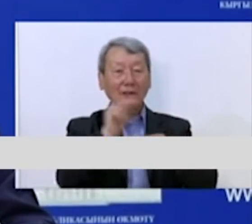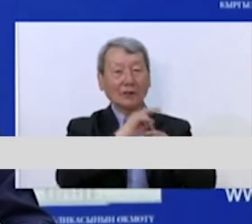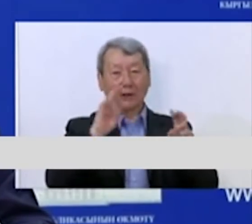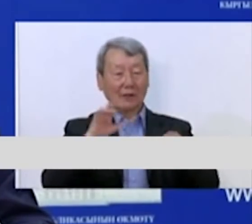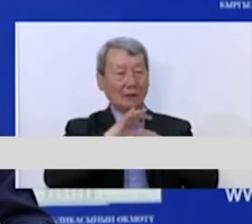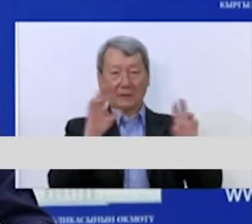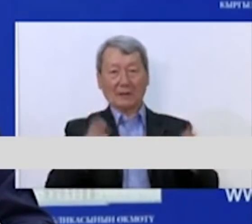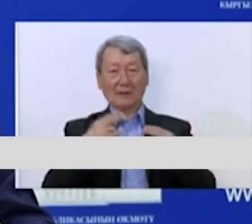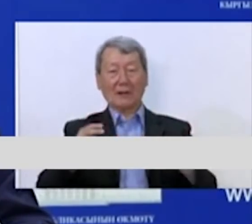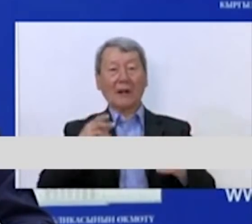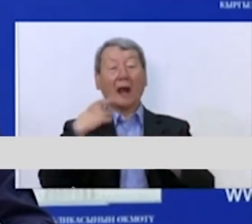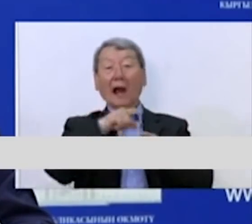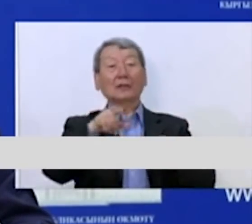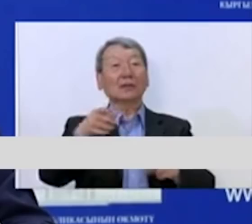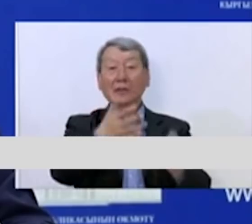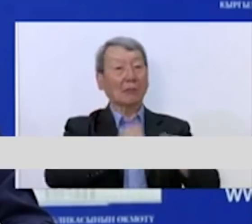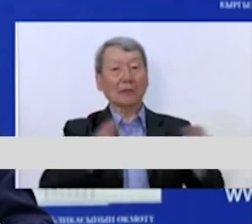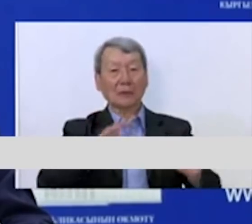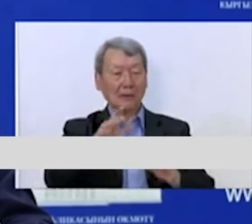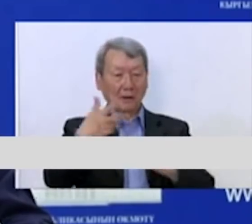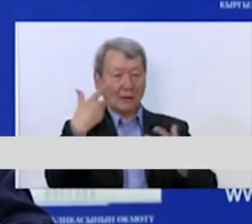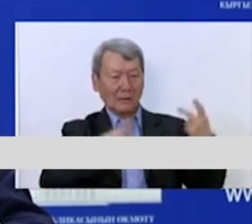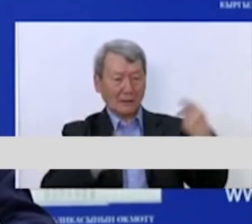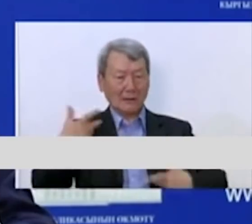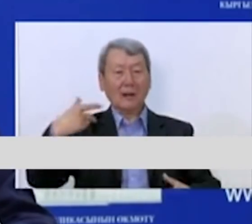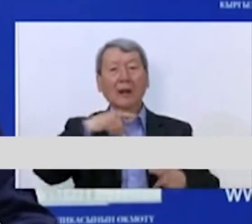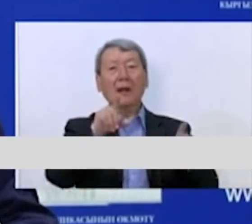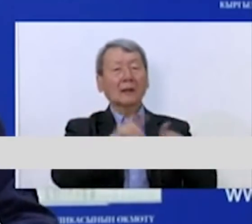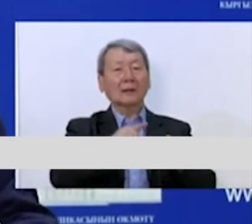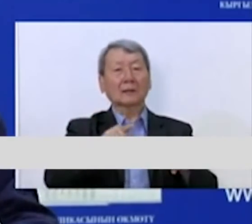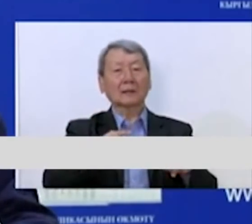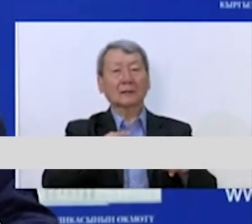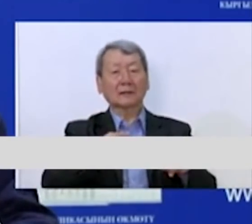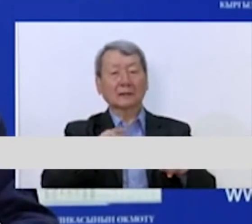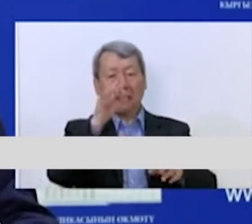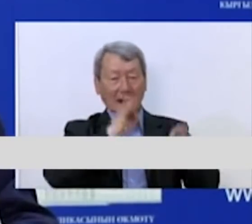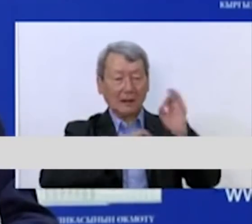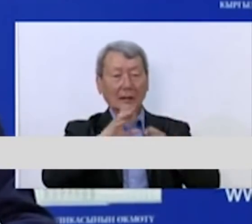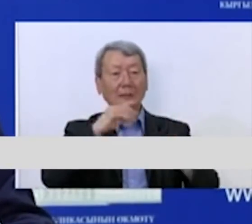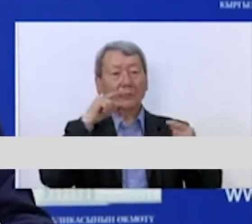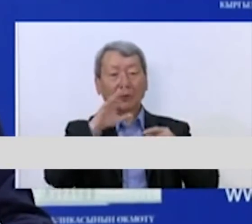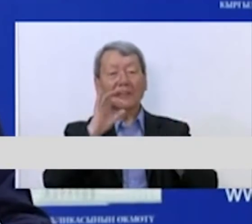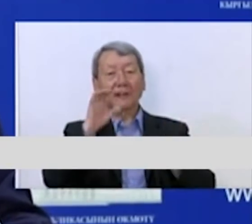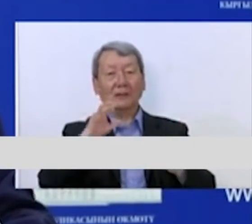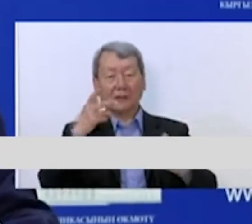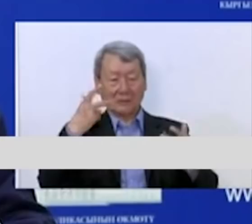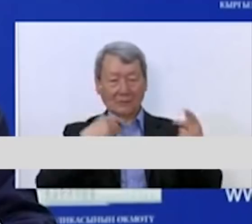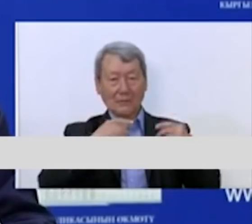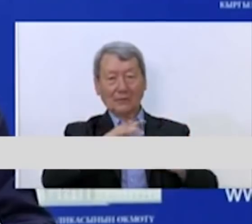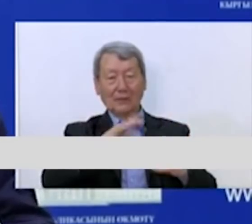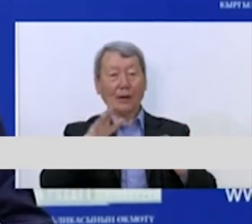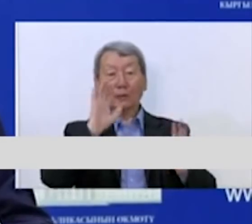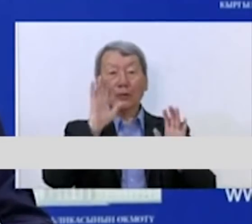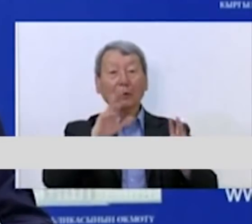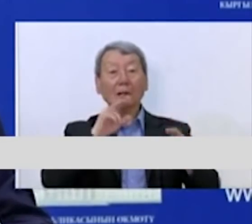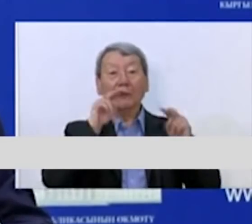не проводится. То есть они не получают ни антибиотиков, они не получают ни противовирусные препараты не получают. За